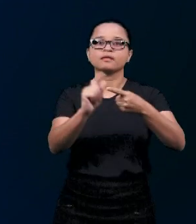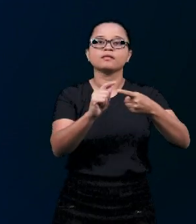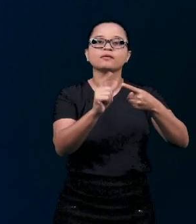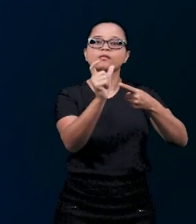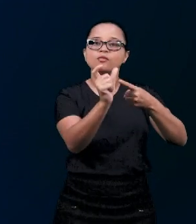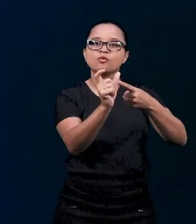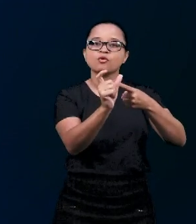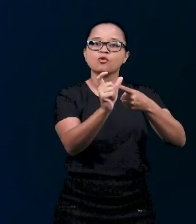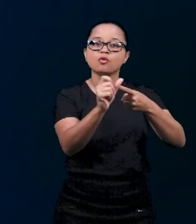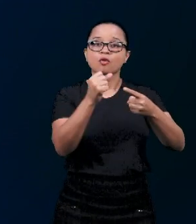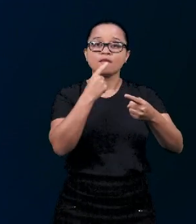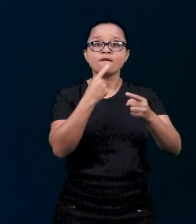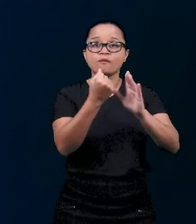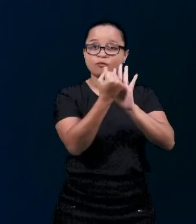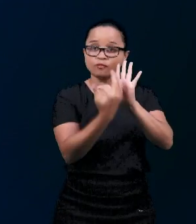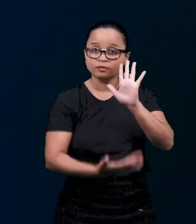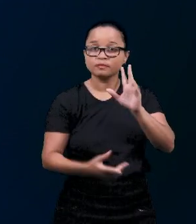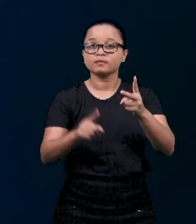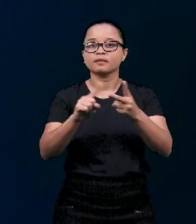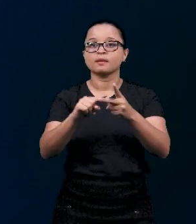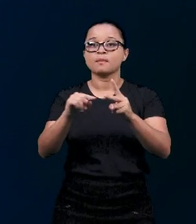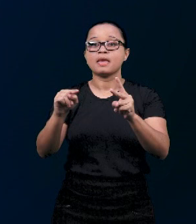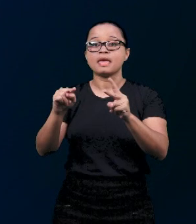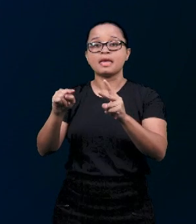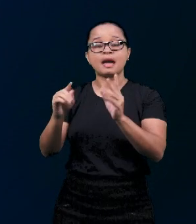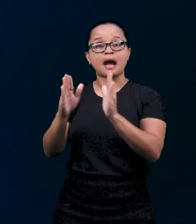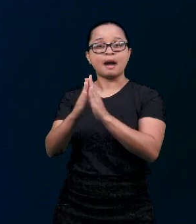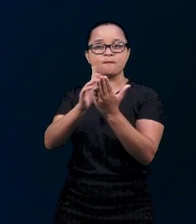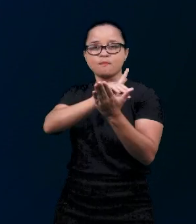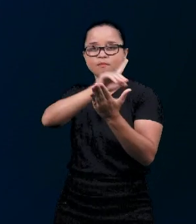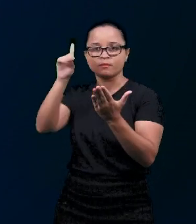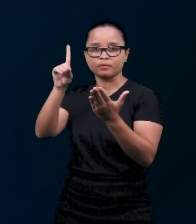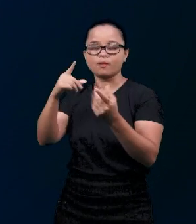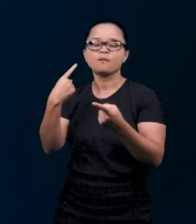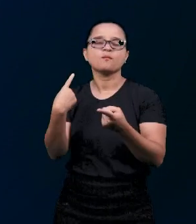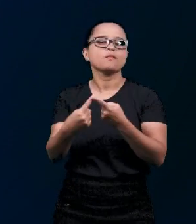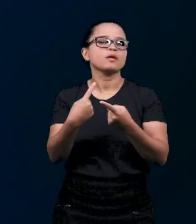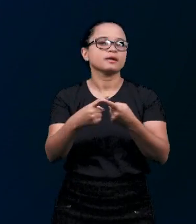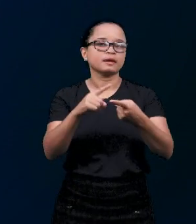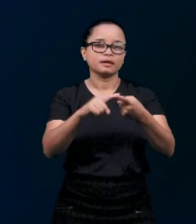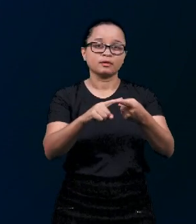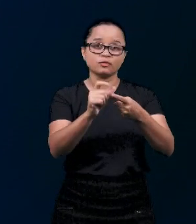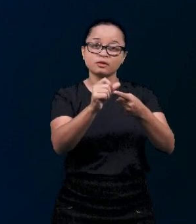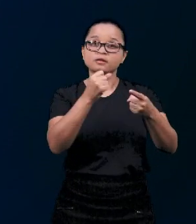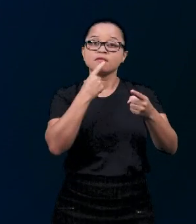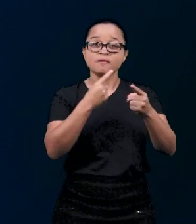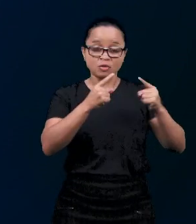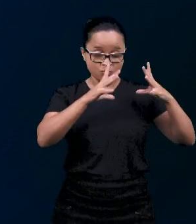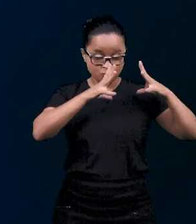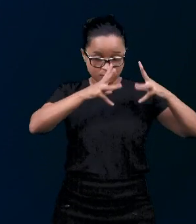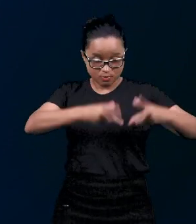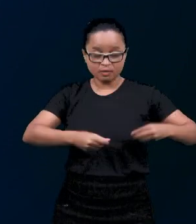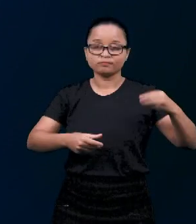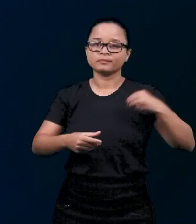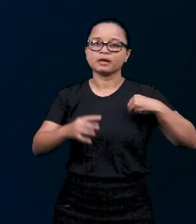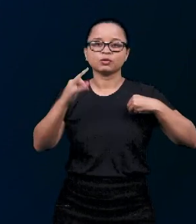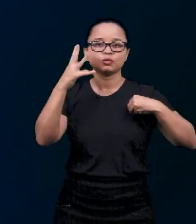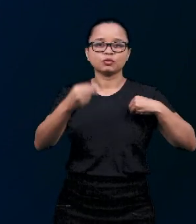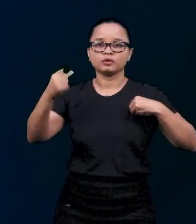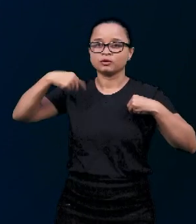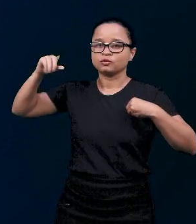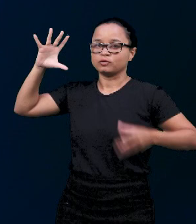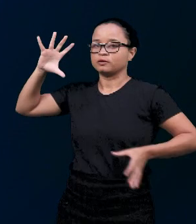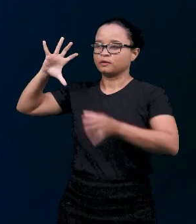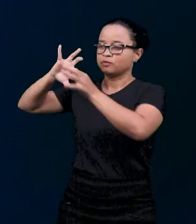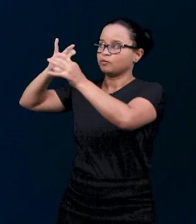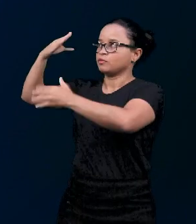Le sang de l'agneau, c'est ce qui nous purifie de tout le péché. Il nous donne la condition d'entrer dans la présence du Père, comme il est écrit en